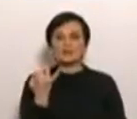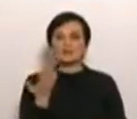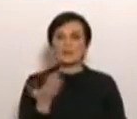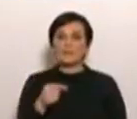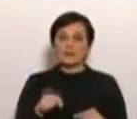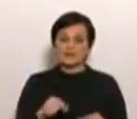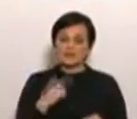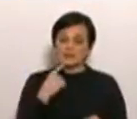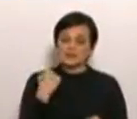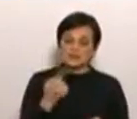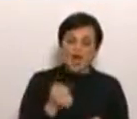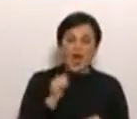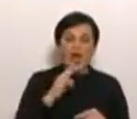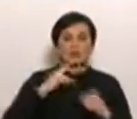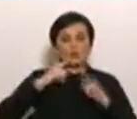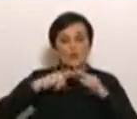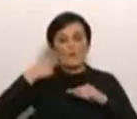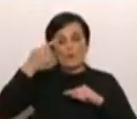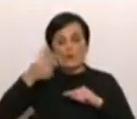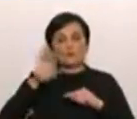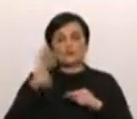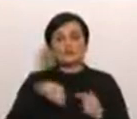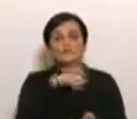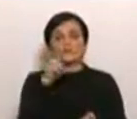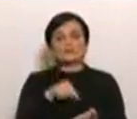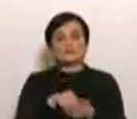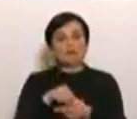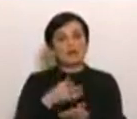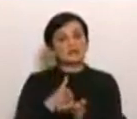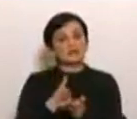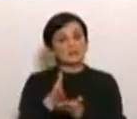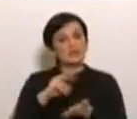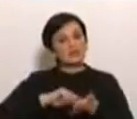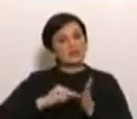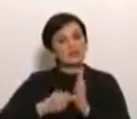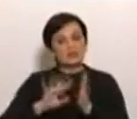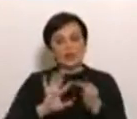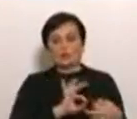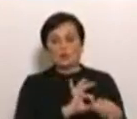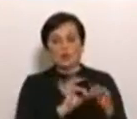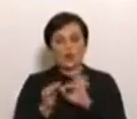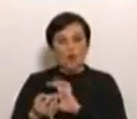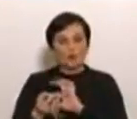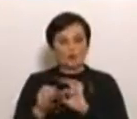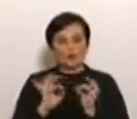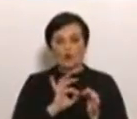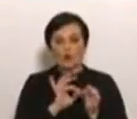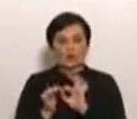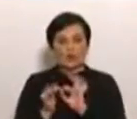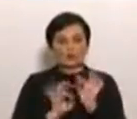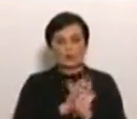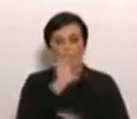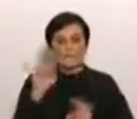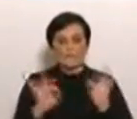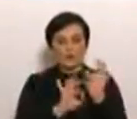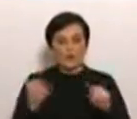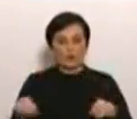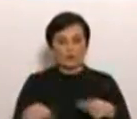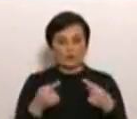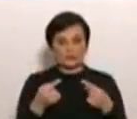წელს ან მომდევნო წელს ამ საკითხებთან მიმართებაში თუ იგეგმება კონკრეტული პროექტების განხორციელება. მეორე,